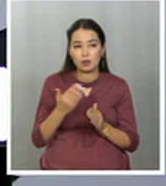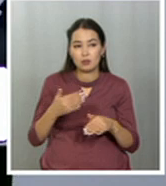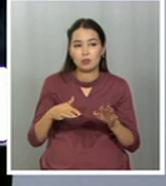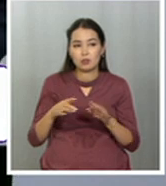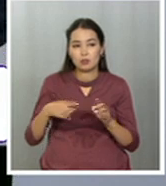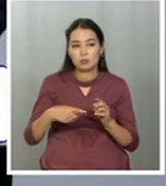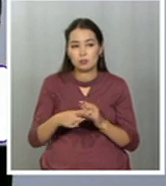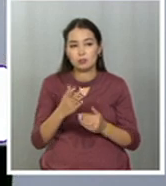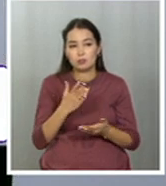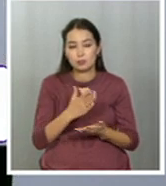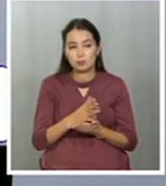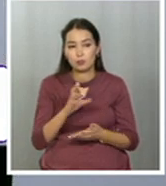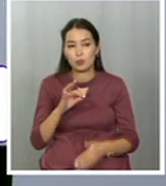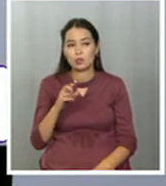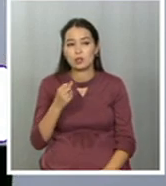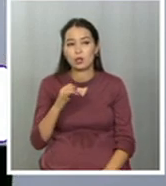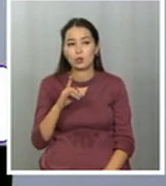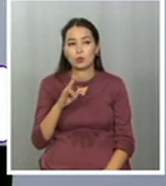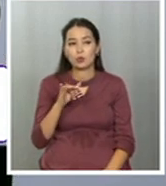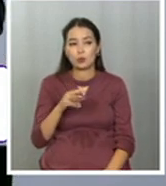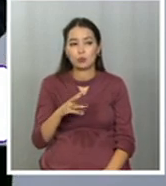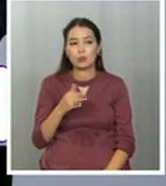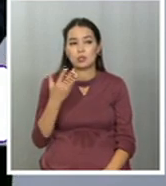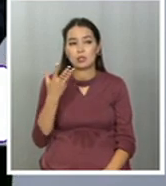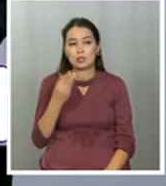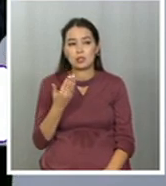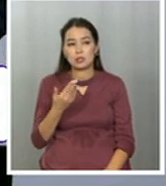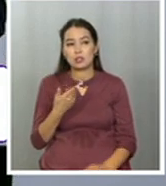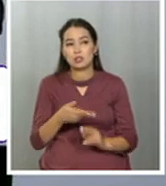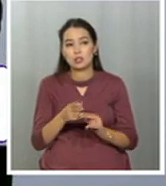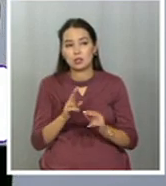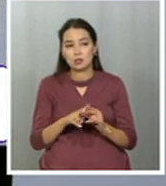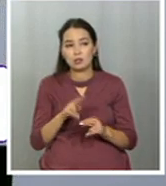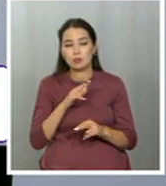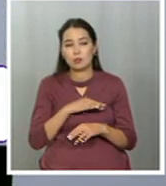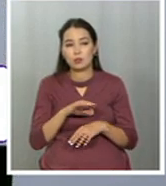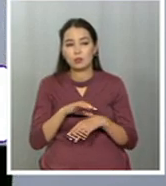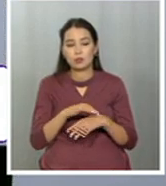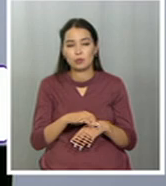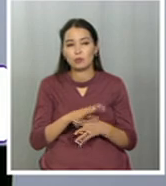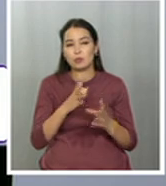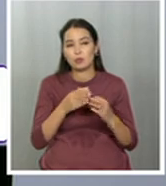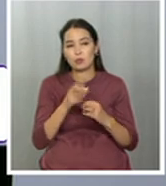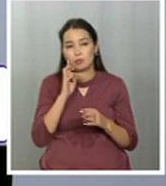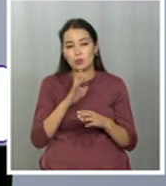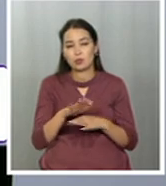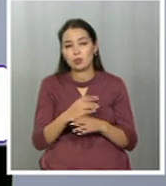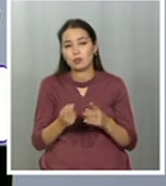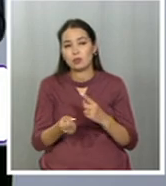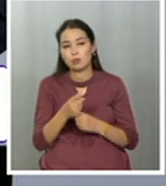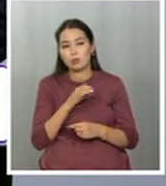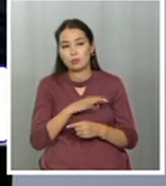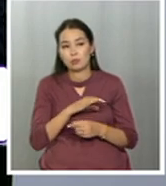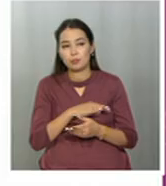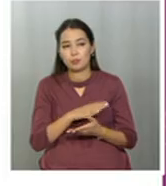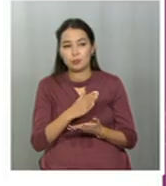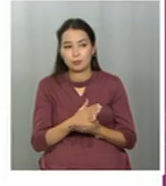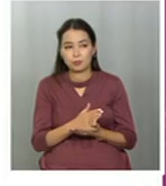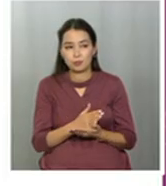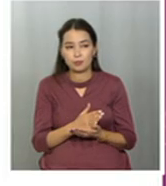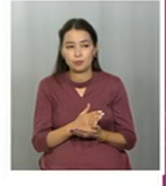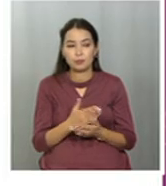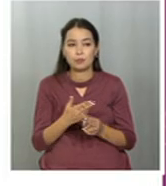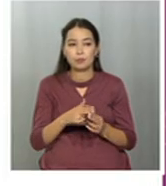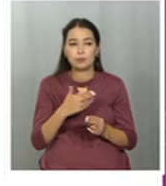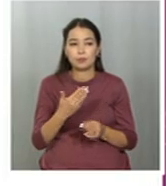гидрологтардың мониторинг жасауы бойынша қазіргі таңда сол кішігірім өзенді Қытай мемлекеті өз мүддесіне толықтай пайдаланып отыр. Бұл өз кезегінде